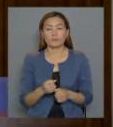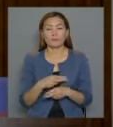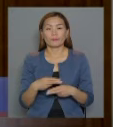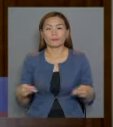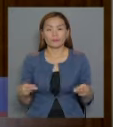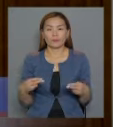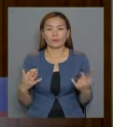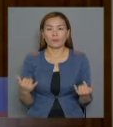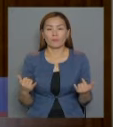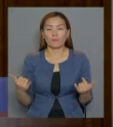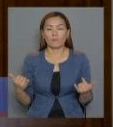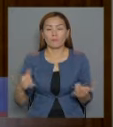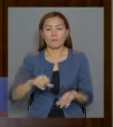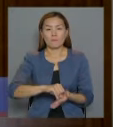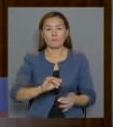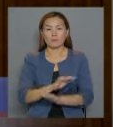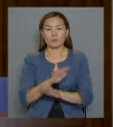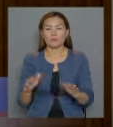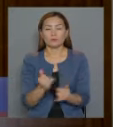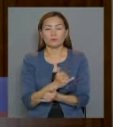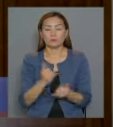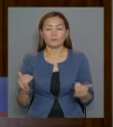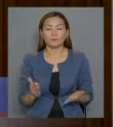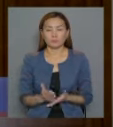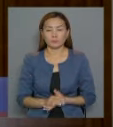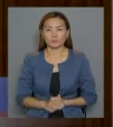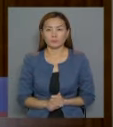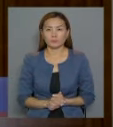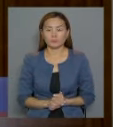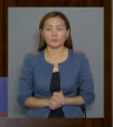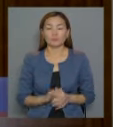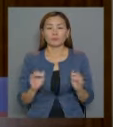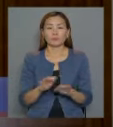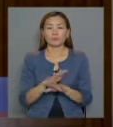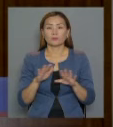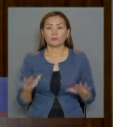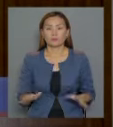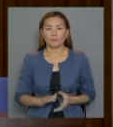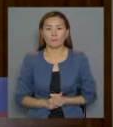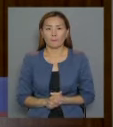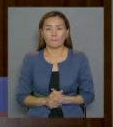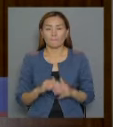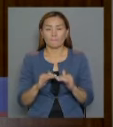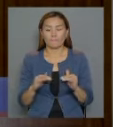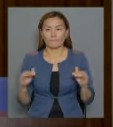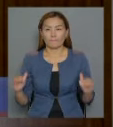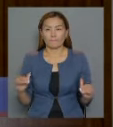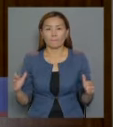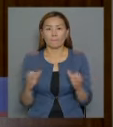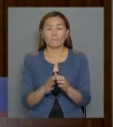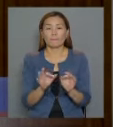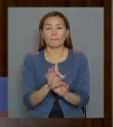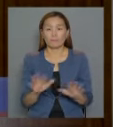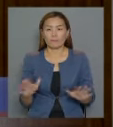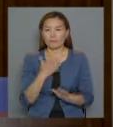аясында бүгін сахнаға концерттік бағдарламамызды ұйымдастырып жатырмыз. Осы концерттік бағдарлама барысында оқушылардың құралған